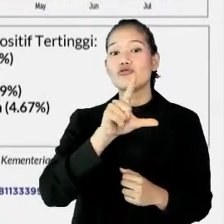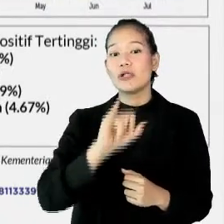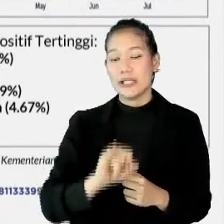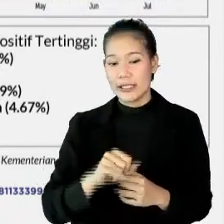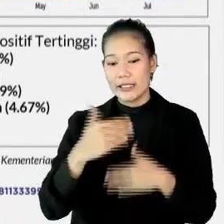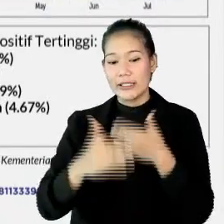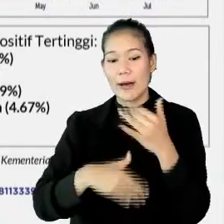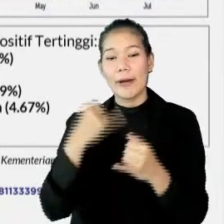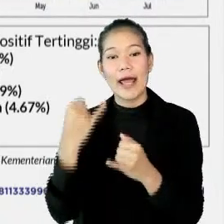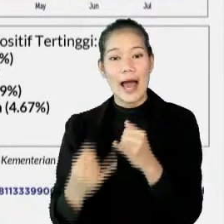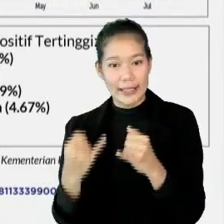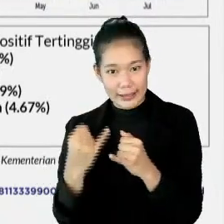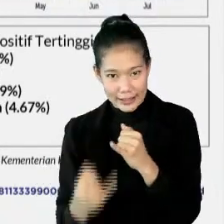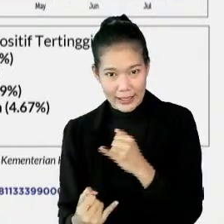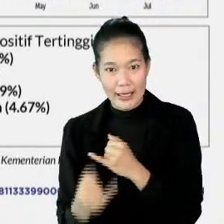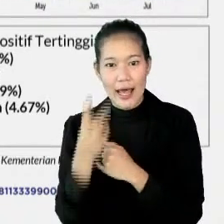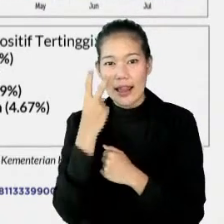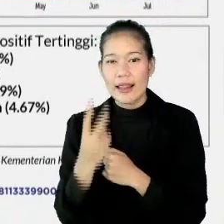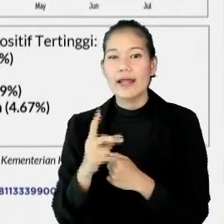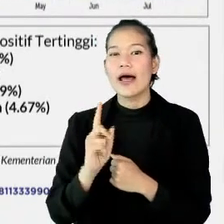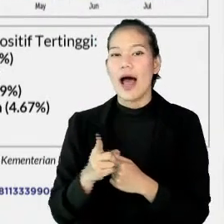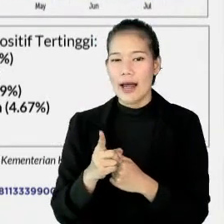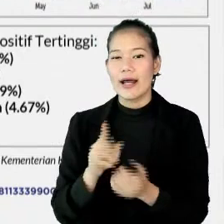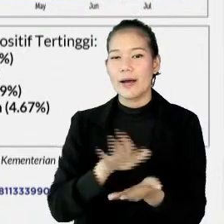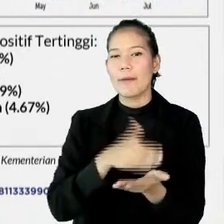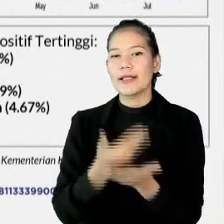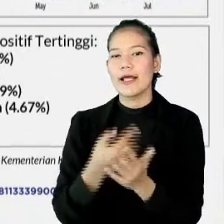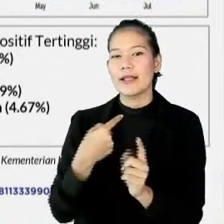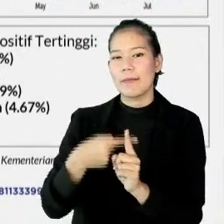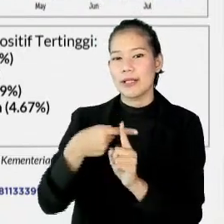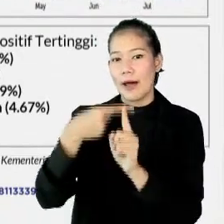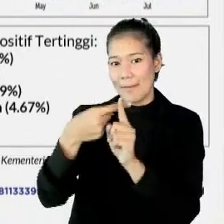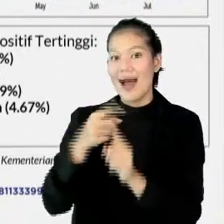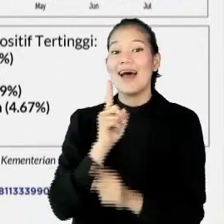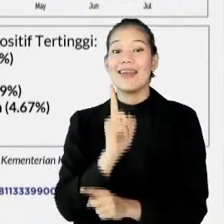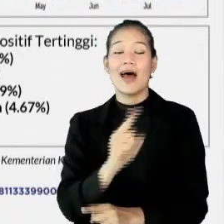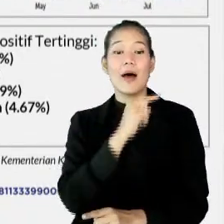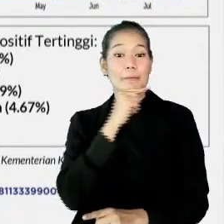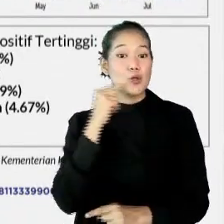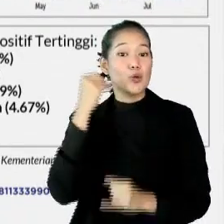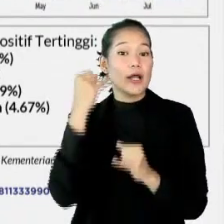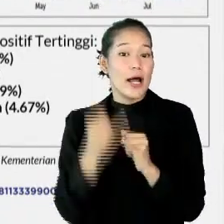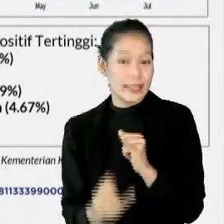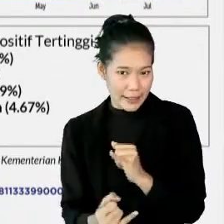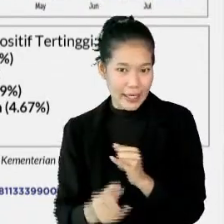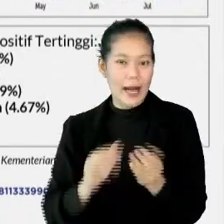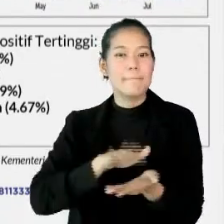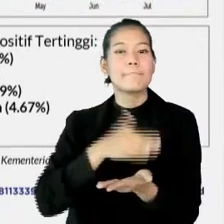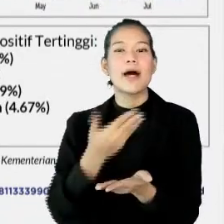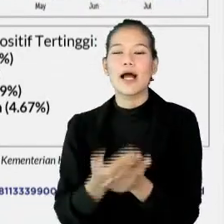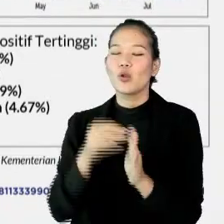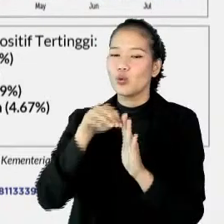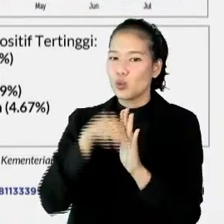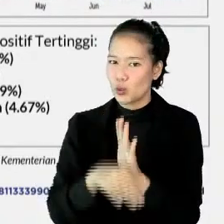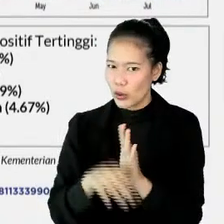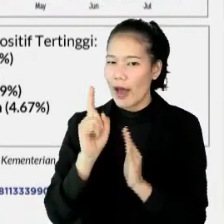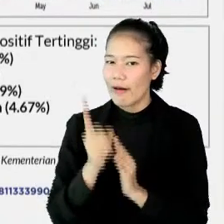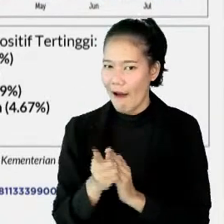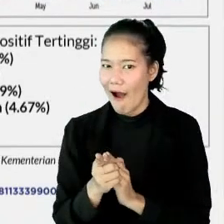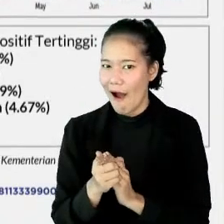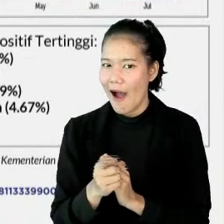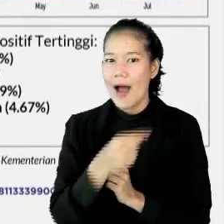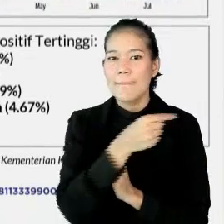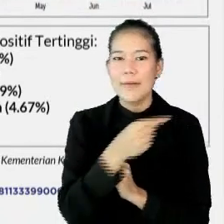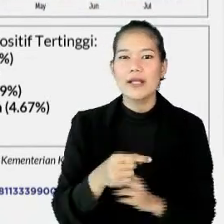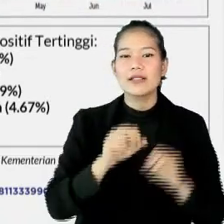dengan akhir Juli masih terlihat adanya peningkatan kematian. Pada pekan terakhir, ini terjadi penurunan angka kematian mingguan,